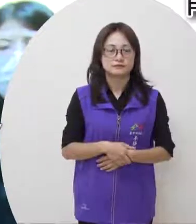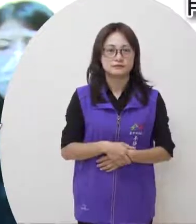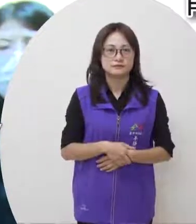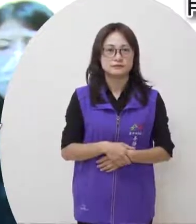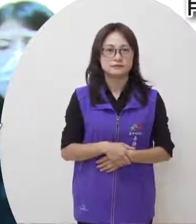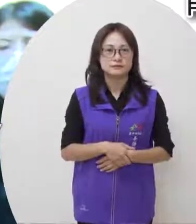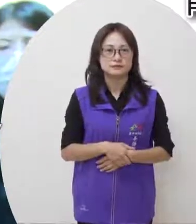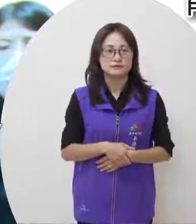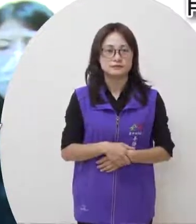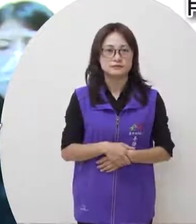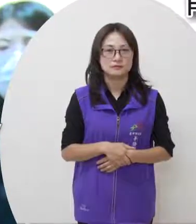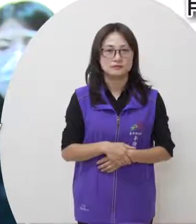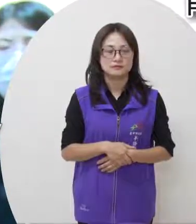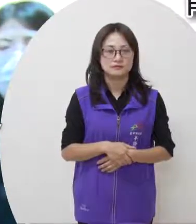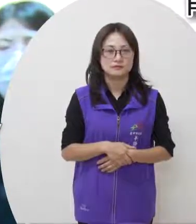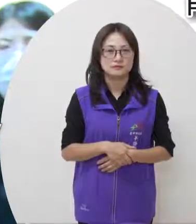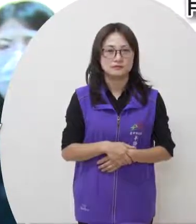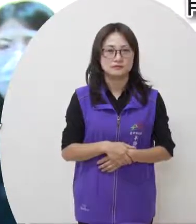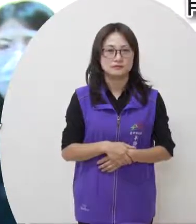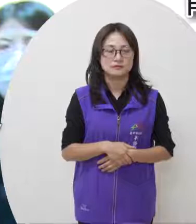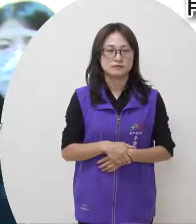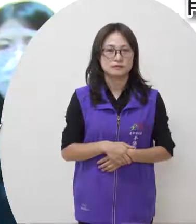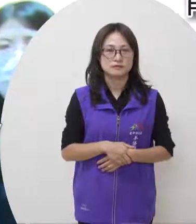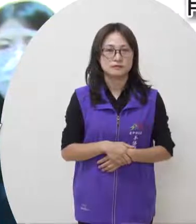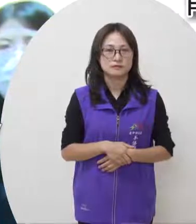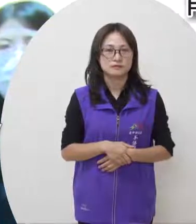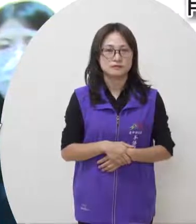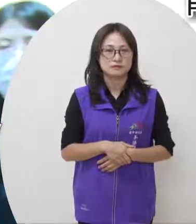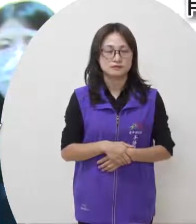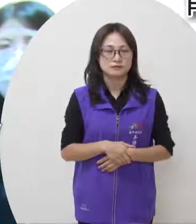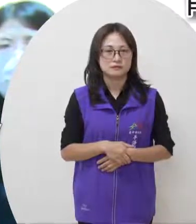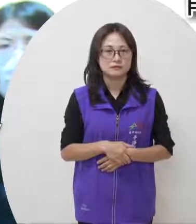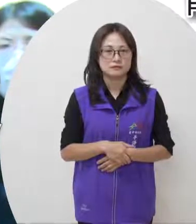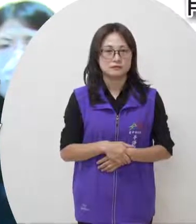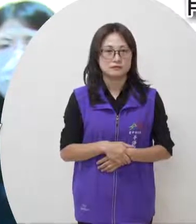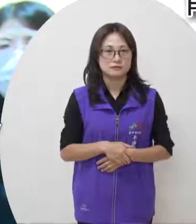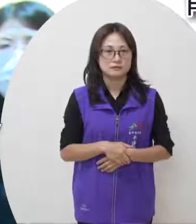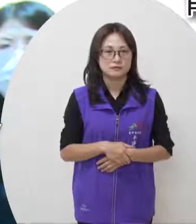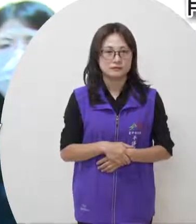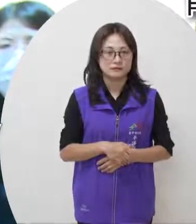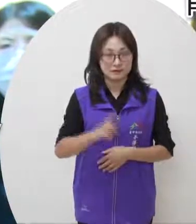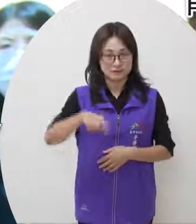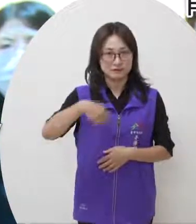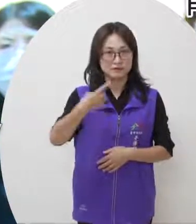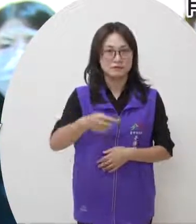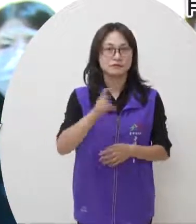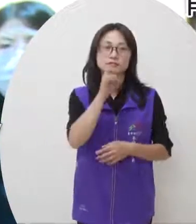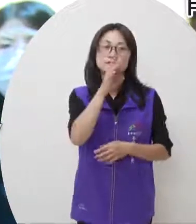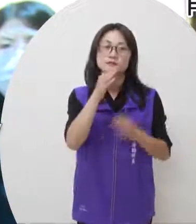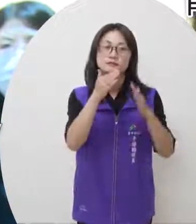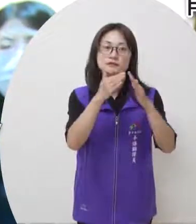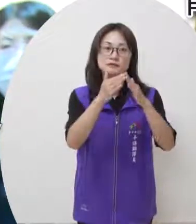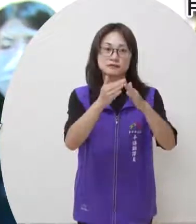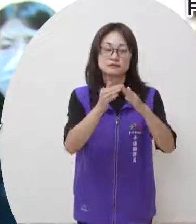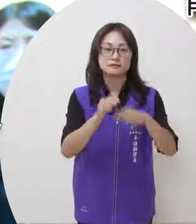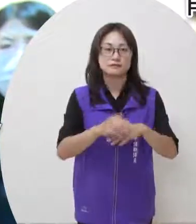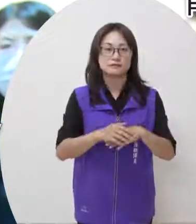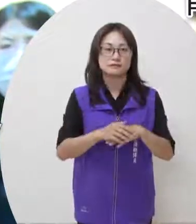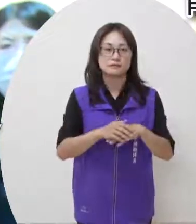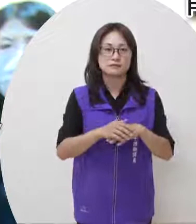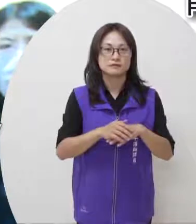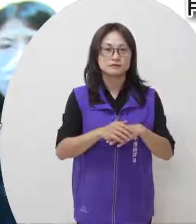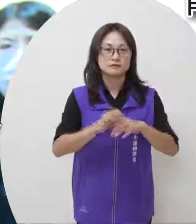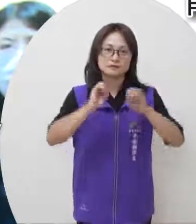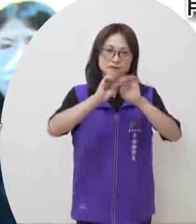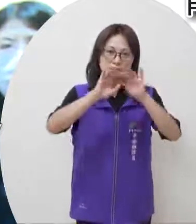当然这些都是我们目前在推动的。那接下来呢，我们就遇到一个问题是，当台中市推动这么多年的这些优惠